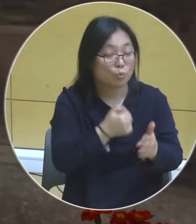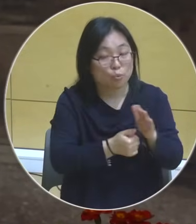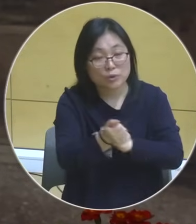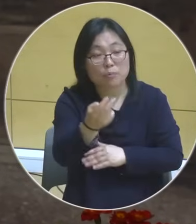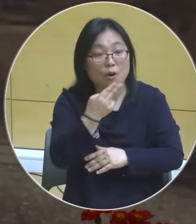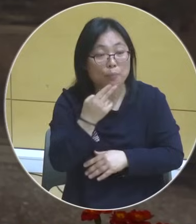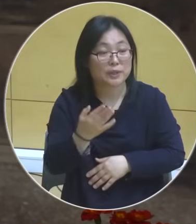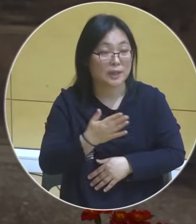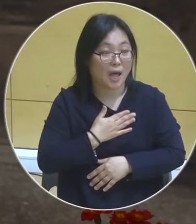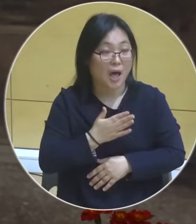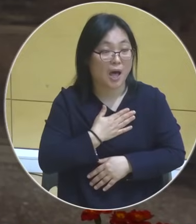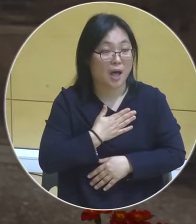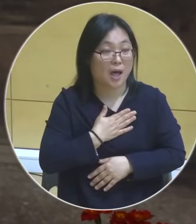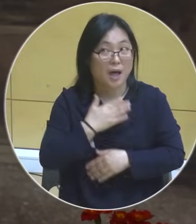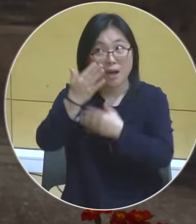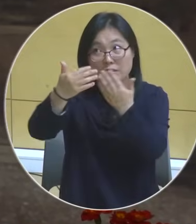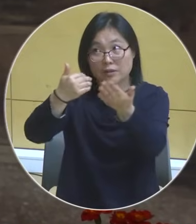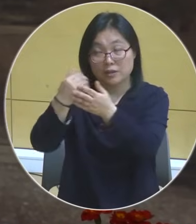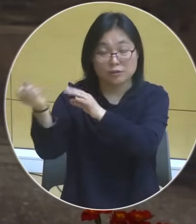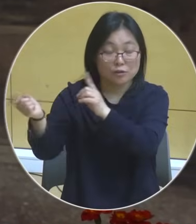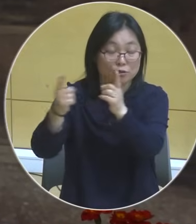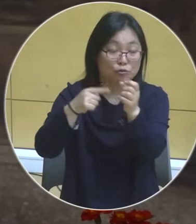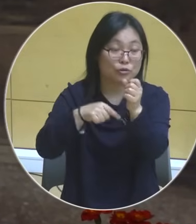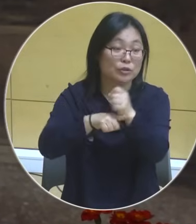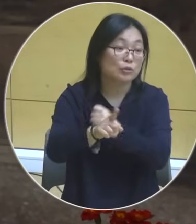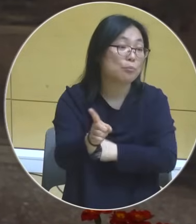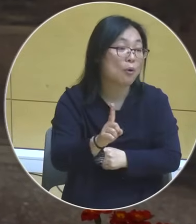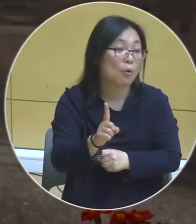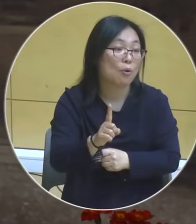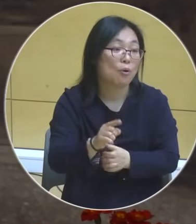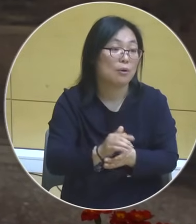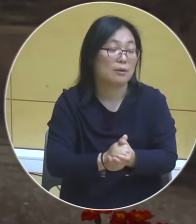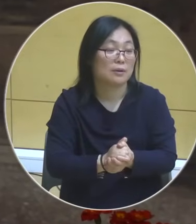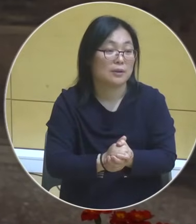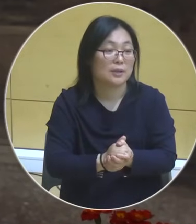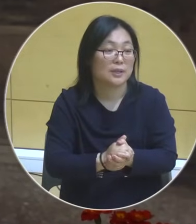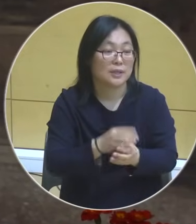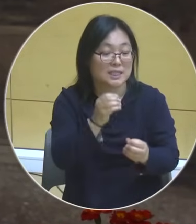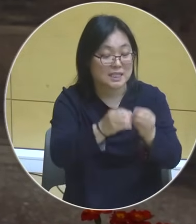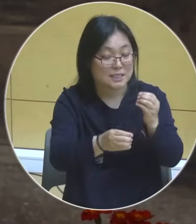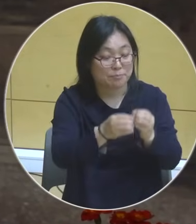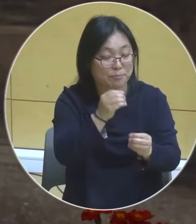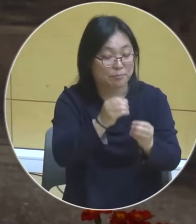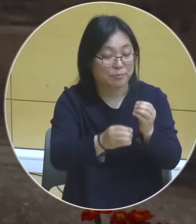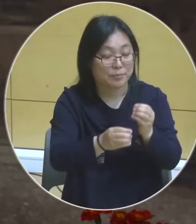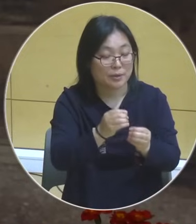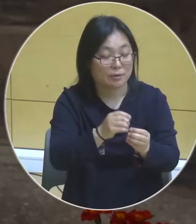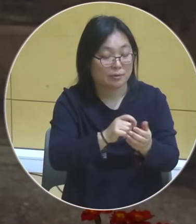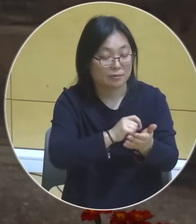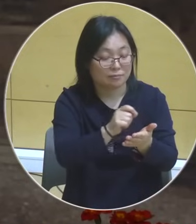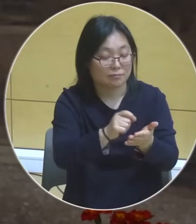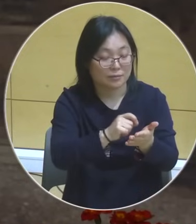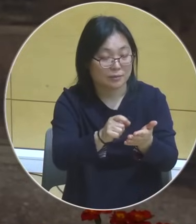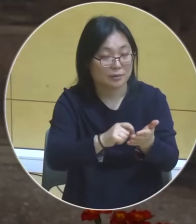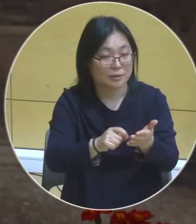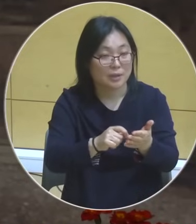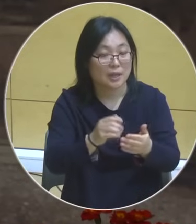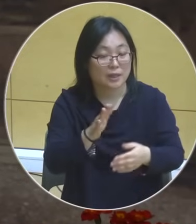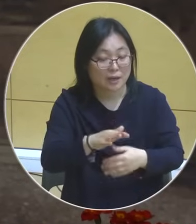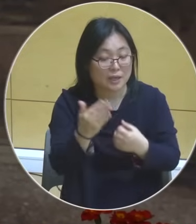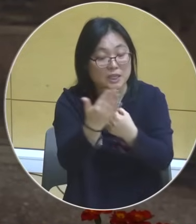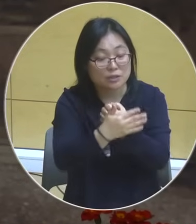나를 하나님께서 살려주신 이유가 뭘까? 시편 기자의 고백처럼 내가 이 은혜를 무엇으로